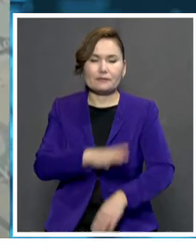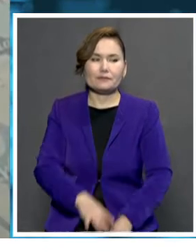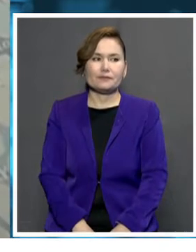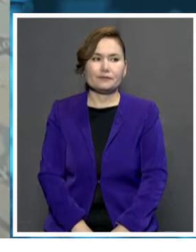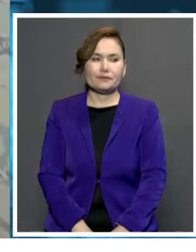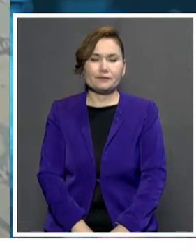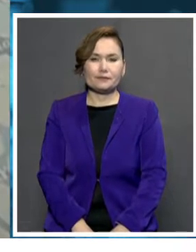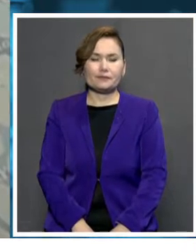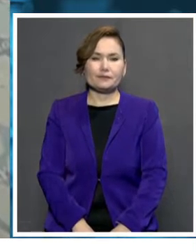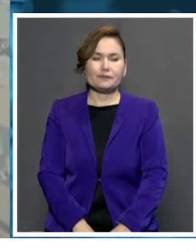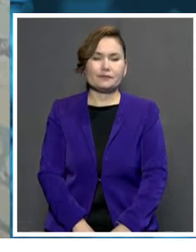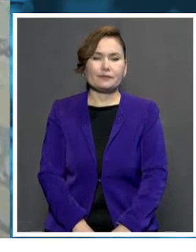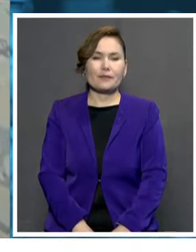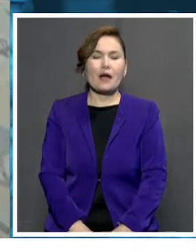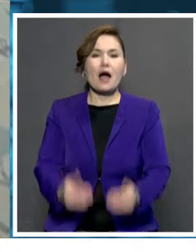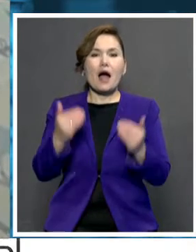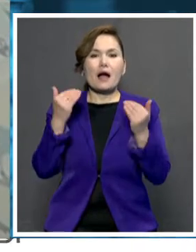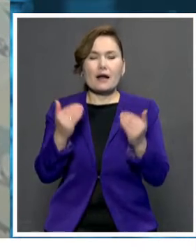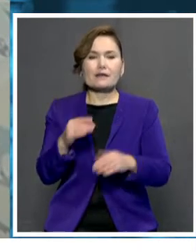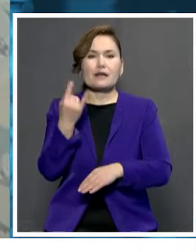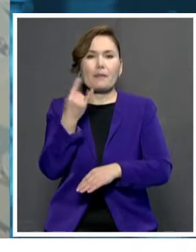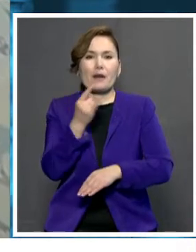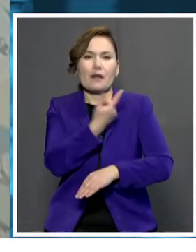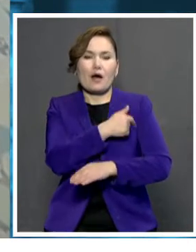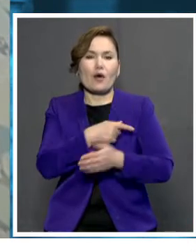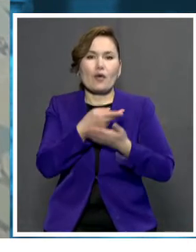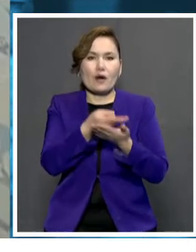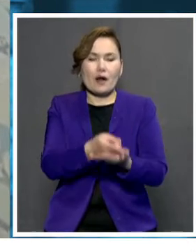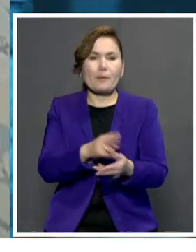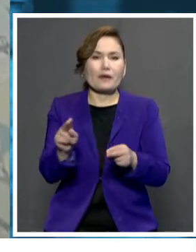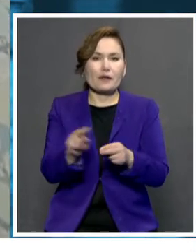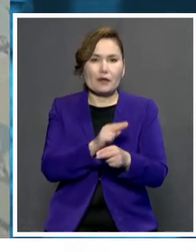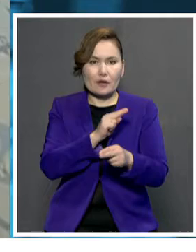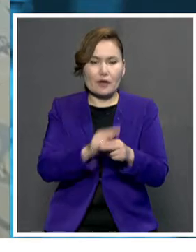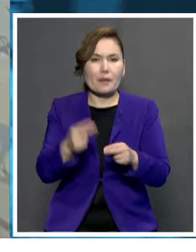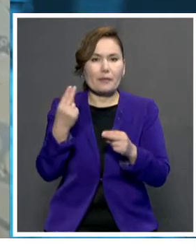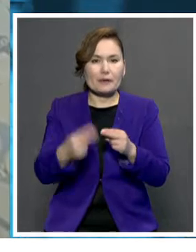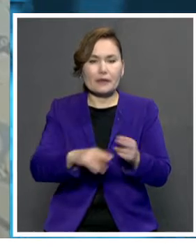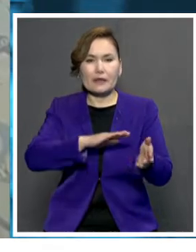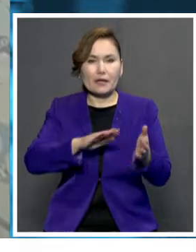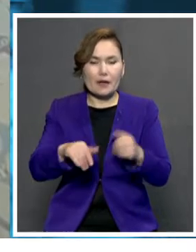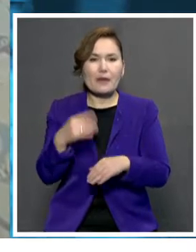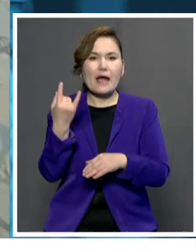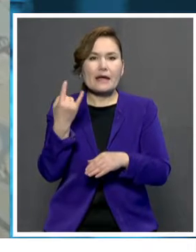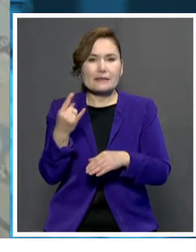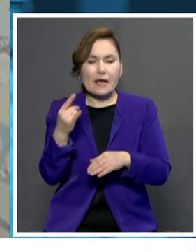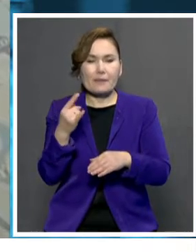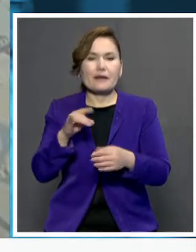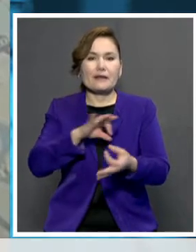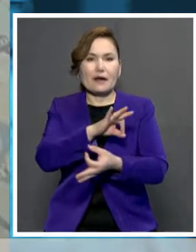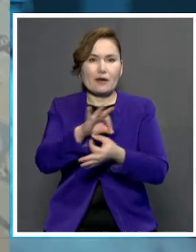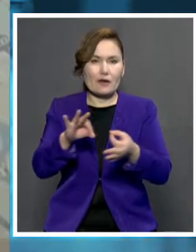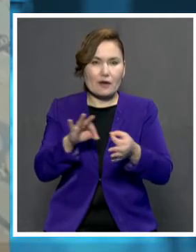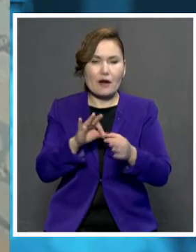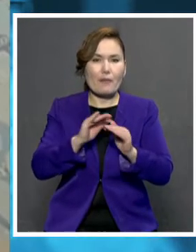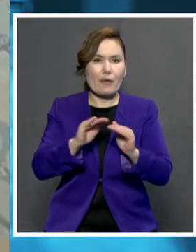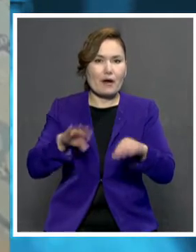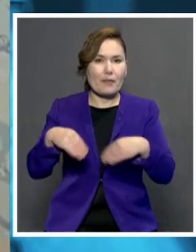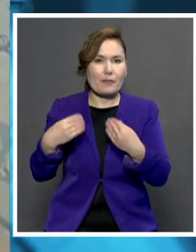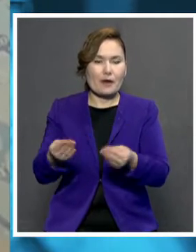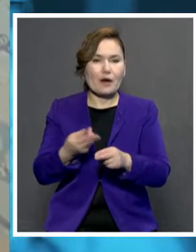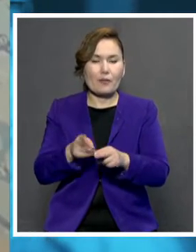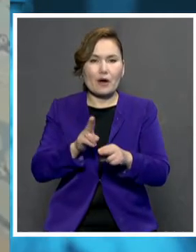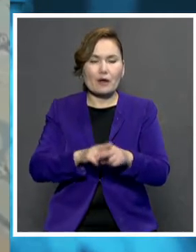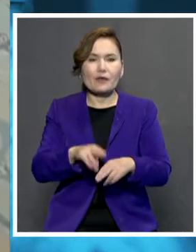Ребенок находится в больнице. Қазір бала ауруханада жатыр. Емдеу курсынан өткеннен кейін ол сәбилер үйіне жіберіледі. Ал анасының мінез-құлқын